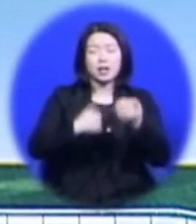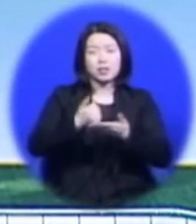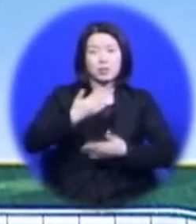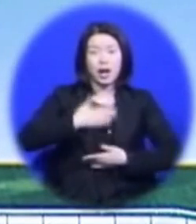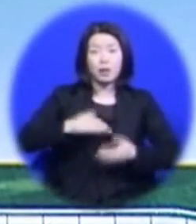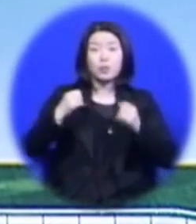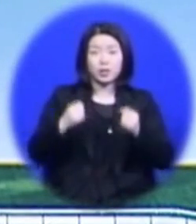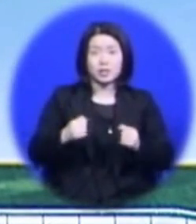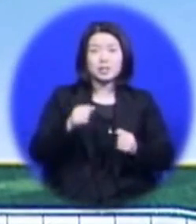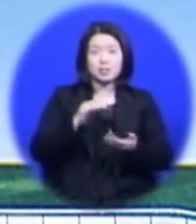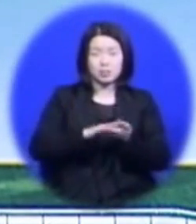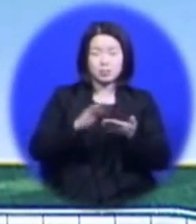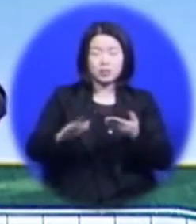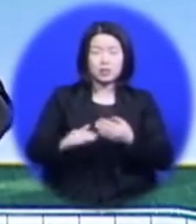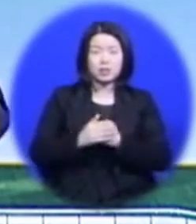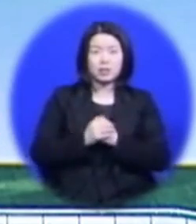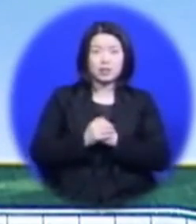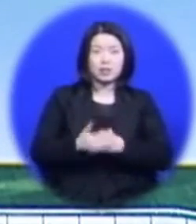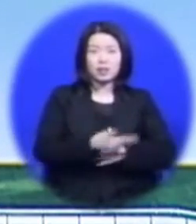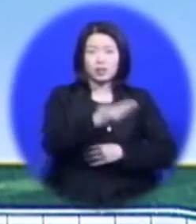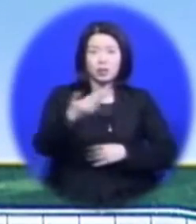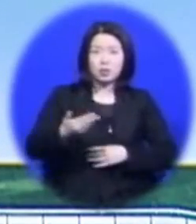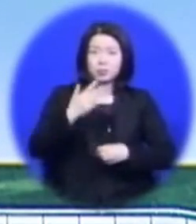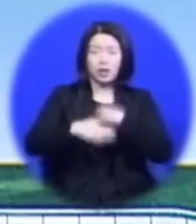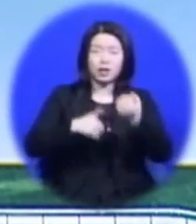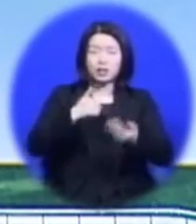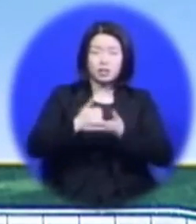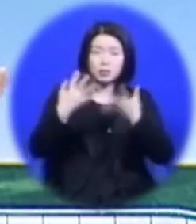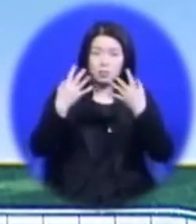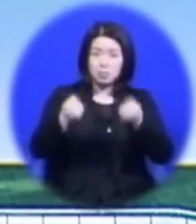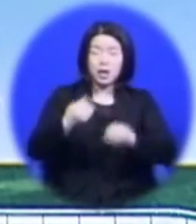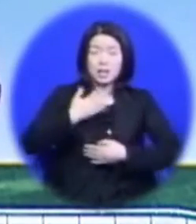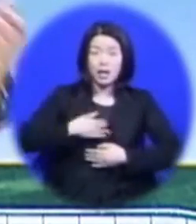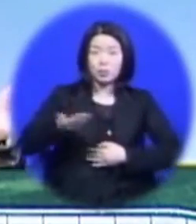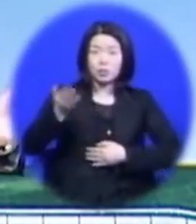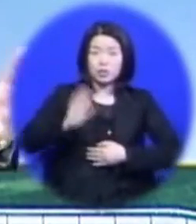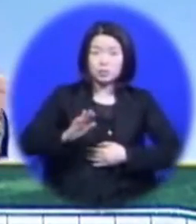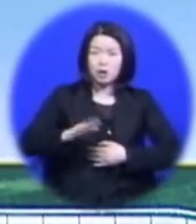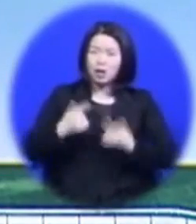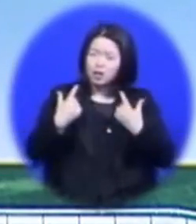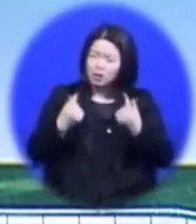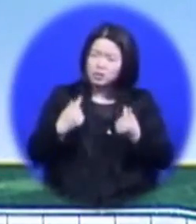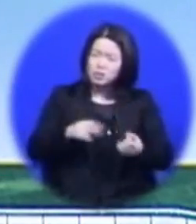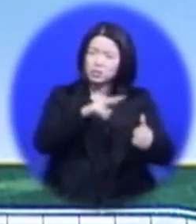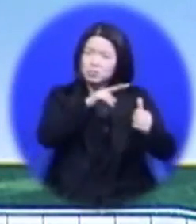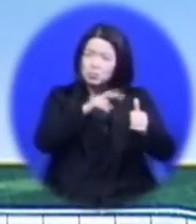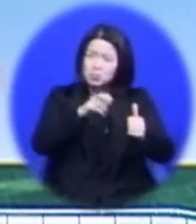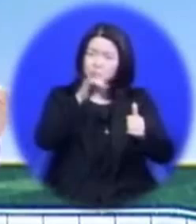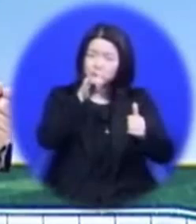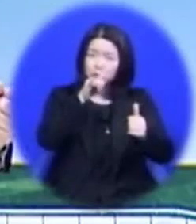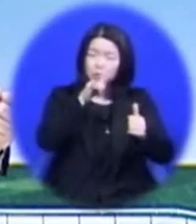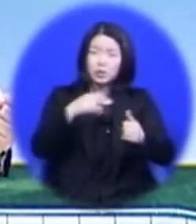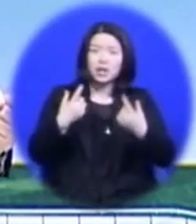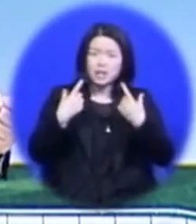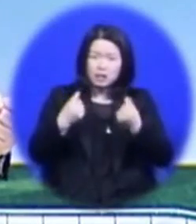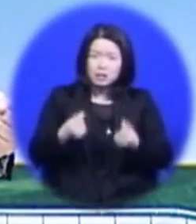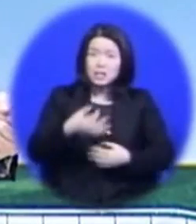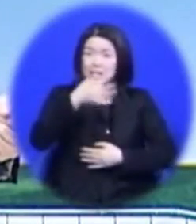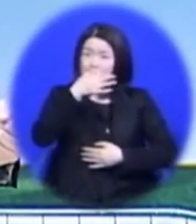것입니다. 여러분은 하나님을 많이 알고 있는데도 여전히 믿고 또 여전히 욕심이